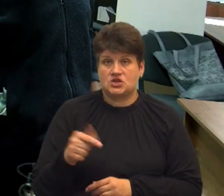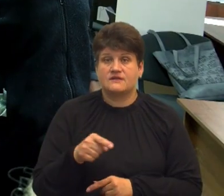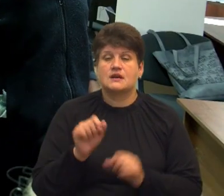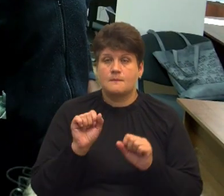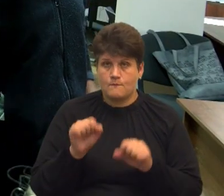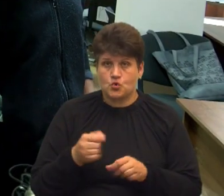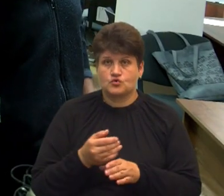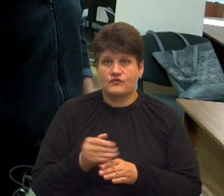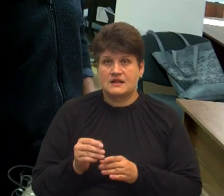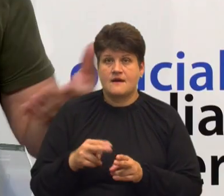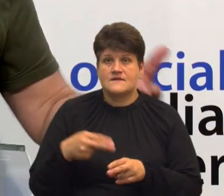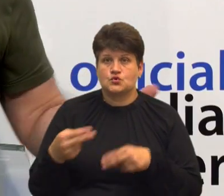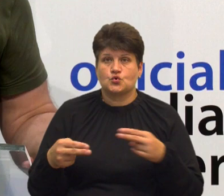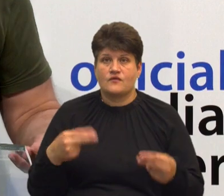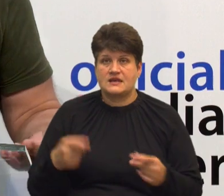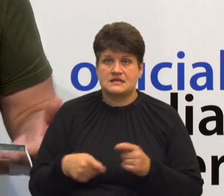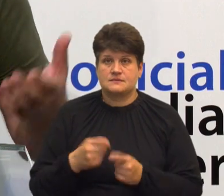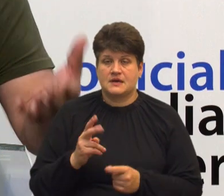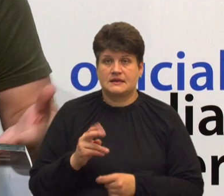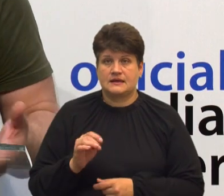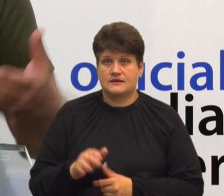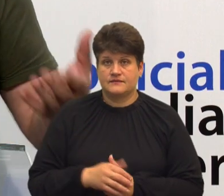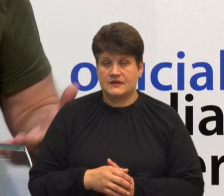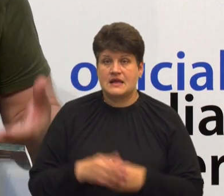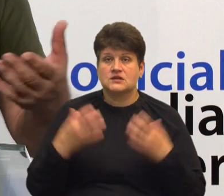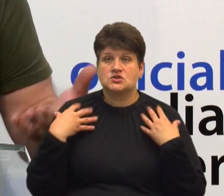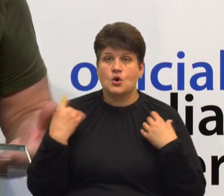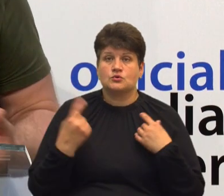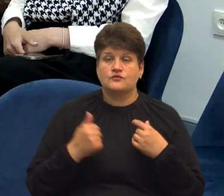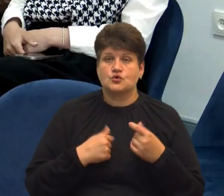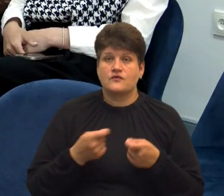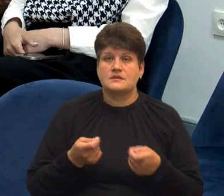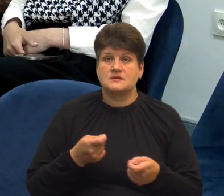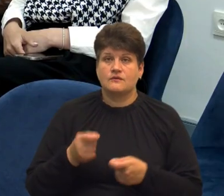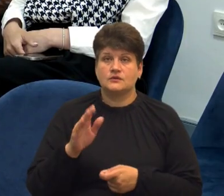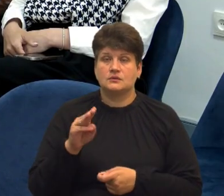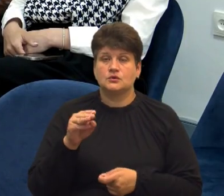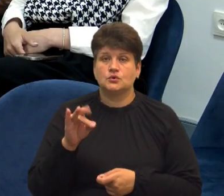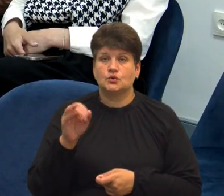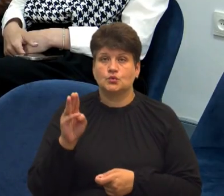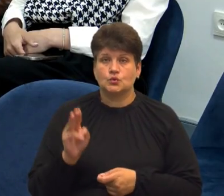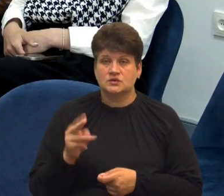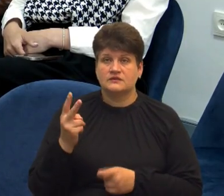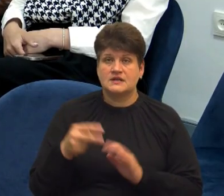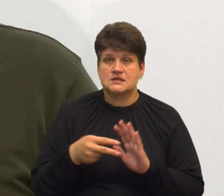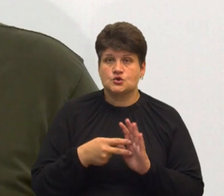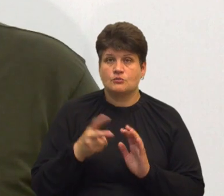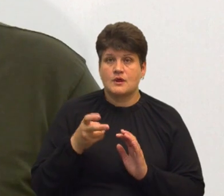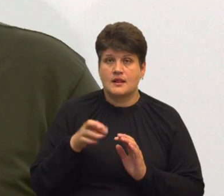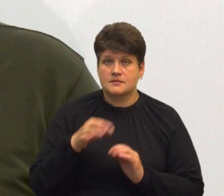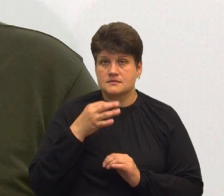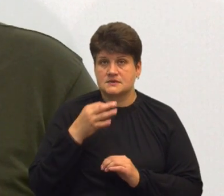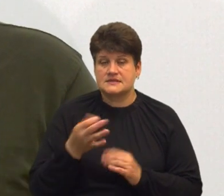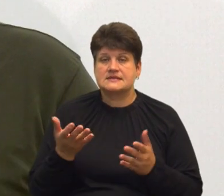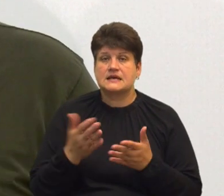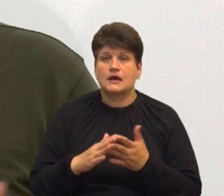виділити на відшкодування збитків начальник обласної військової адміністрації Володимир Труш під час брифінгу 27 липня розповів за